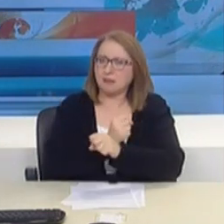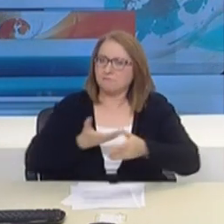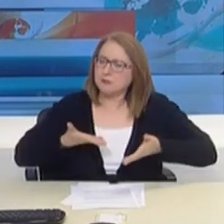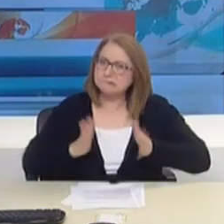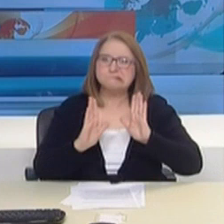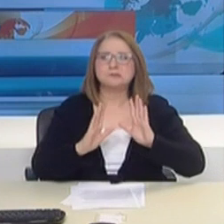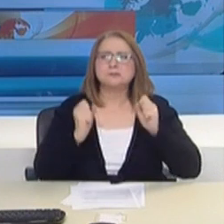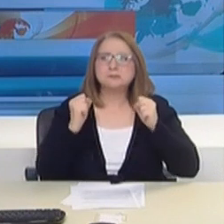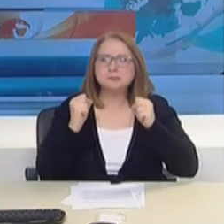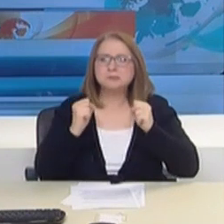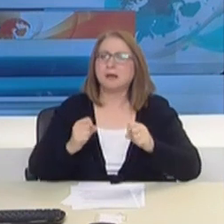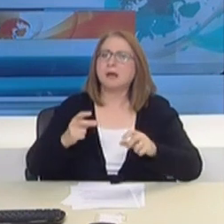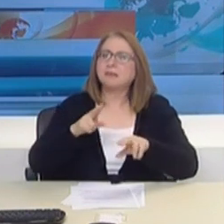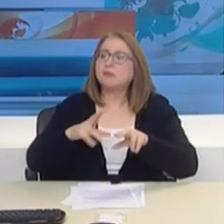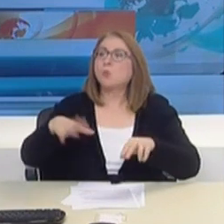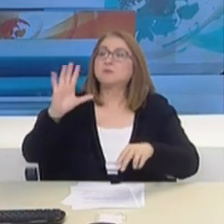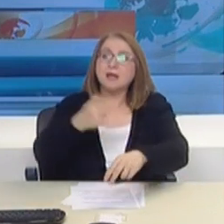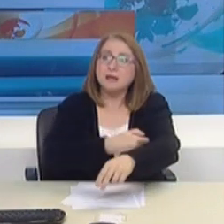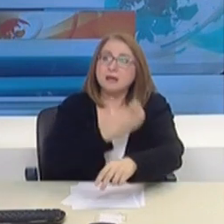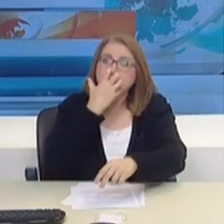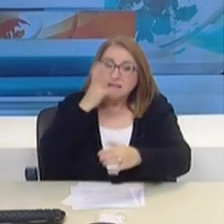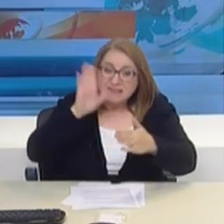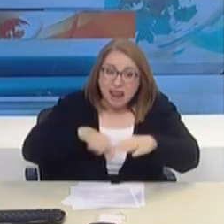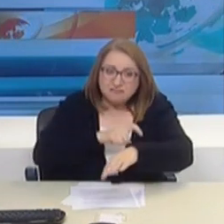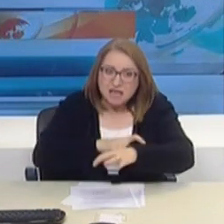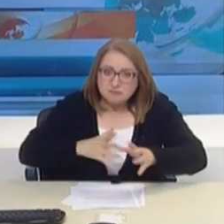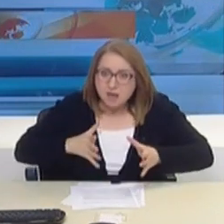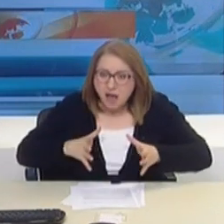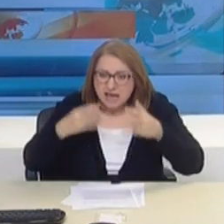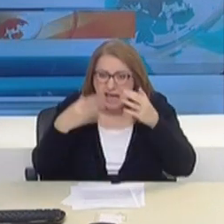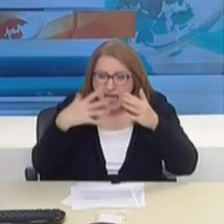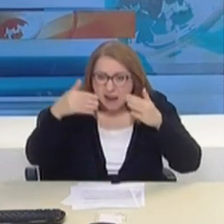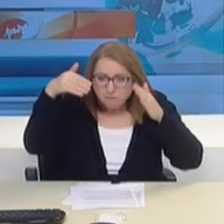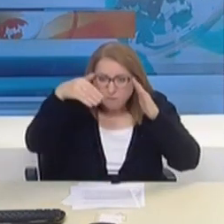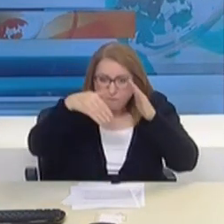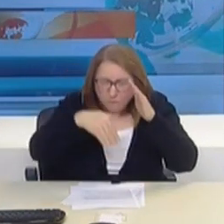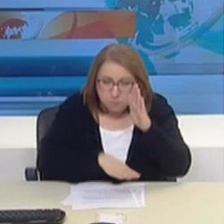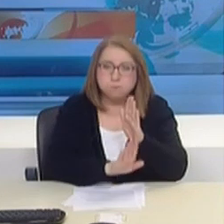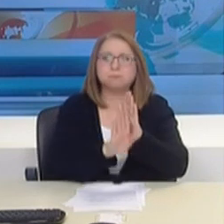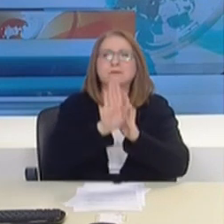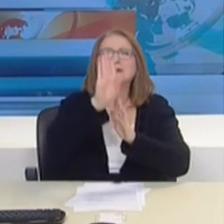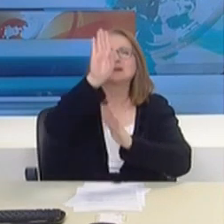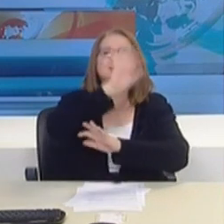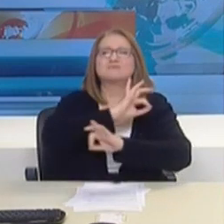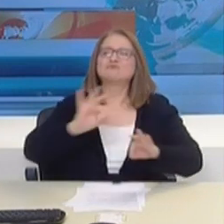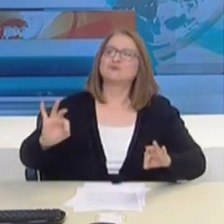με τις παρεμβάσεις των γιατρών μας την κρίσιμη στιγμή. Και θεωρώ ότι θα δούμε τέτοια δεδομένα και στην πατρίδα μας στο άμεσο μέλλον.